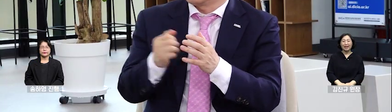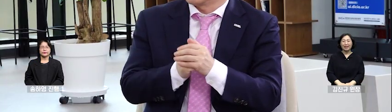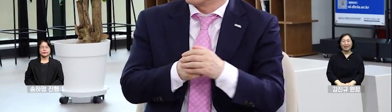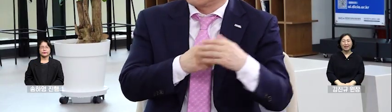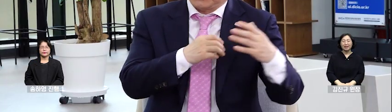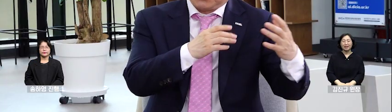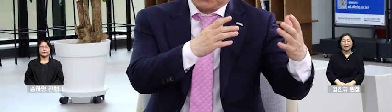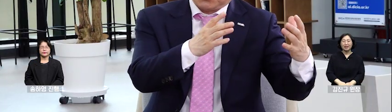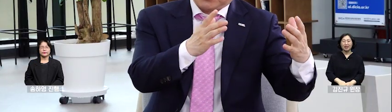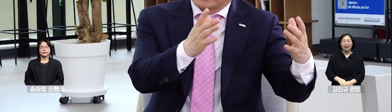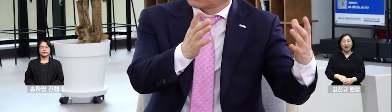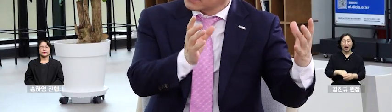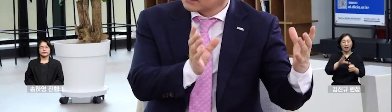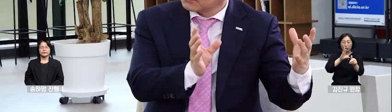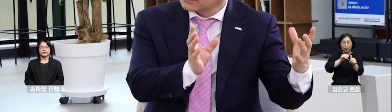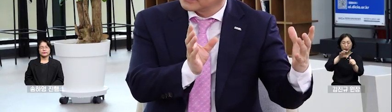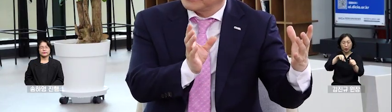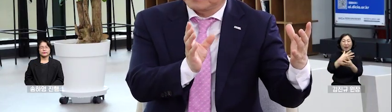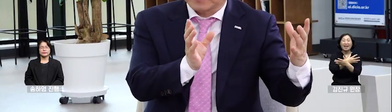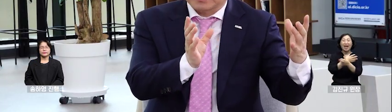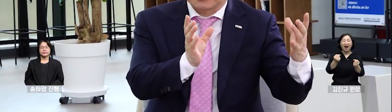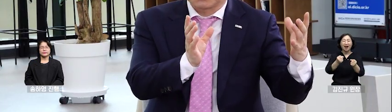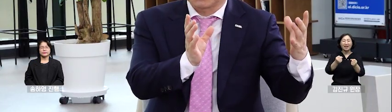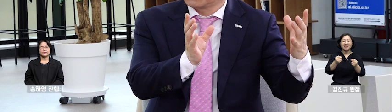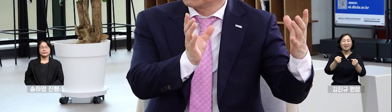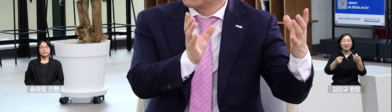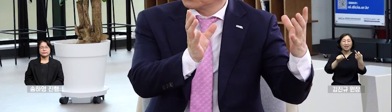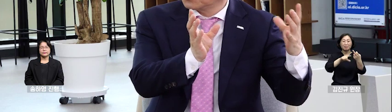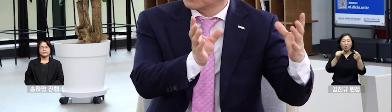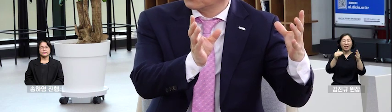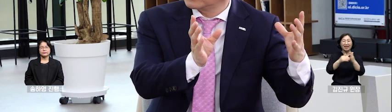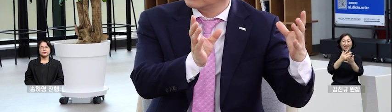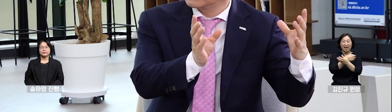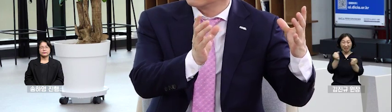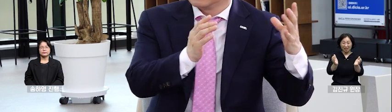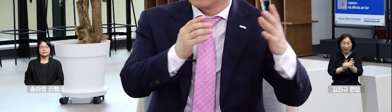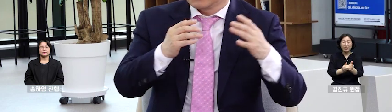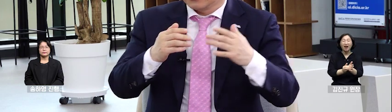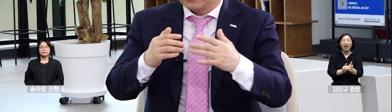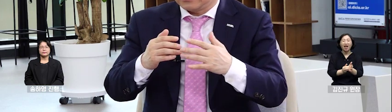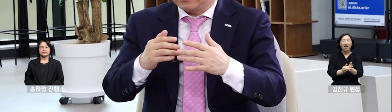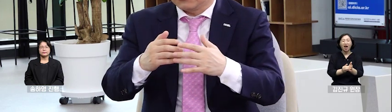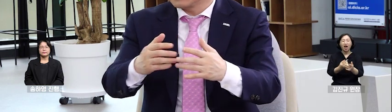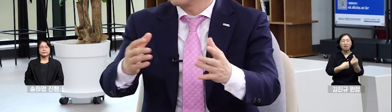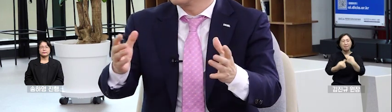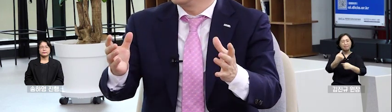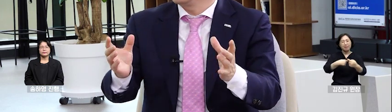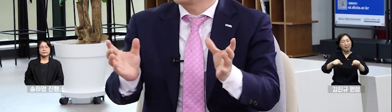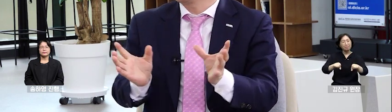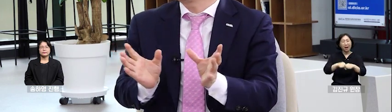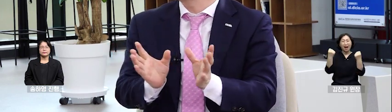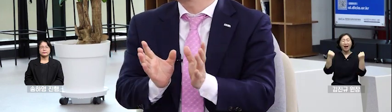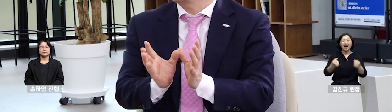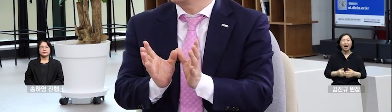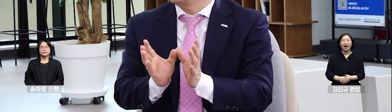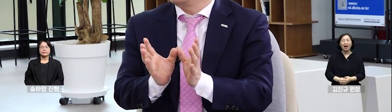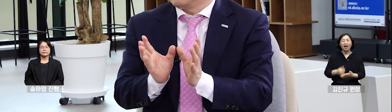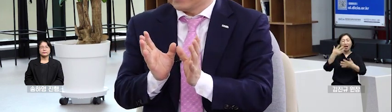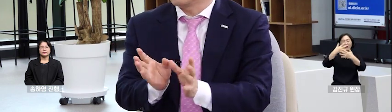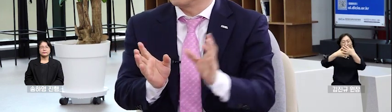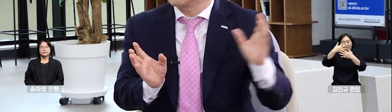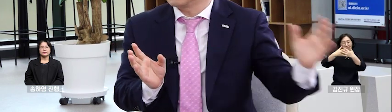아까도 말씀 하지만 스튜디오 예약이 꽉 찼다고 했잖아요 그 정도로 수요가 아파하고 있는데 이 영상도 수요가 엄청나게